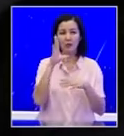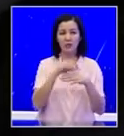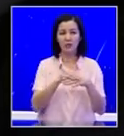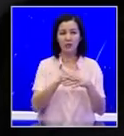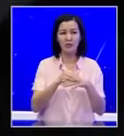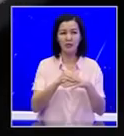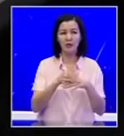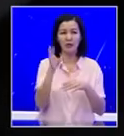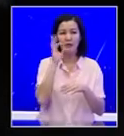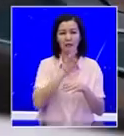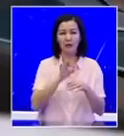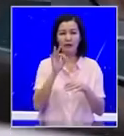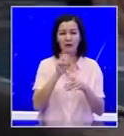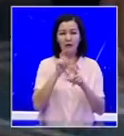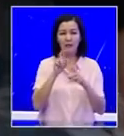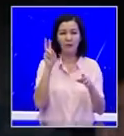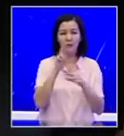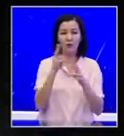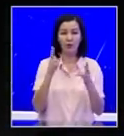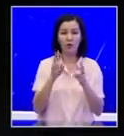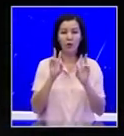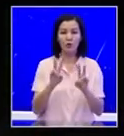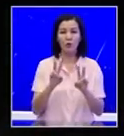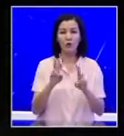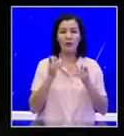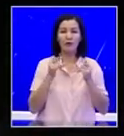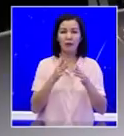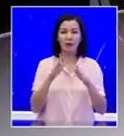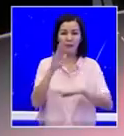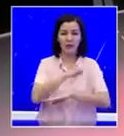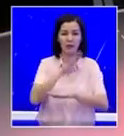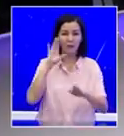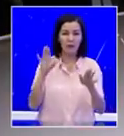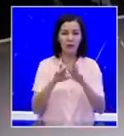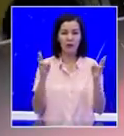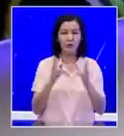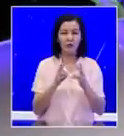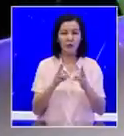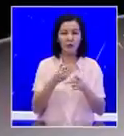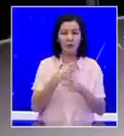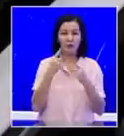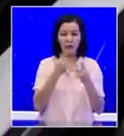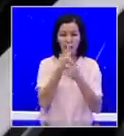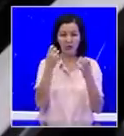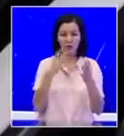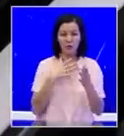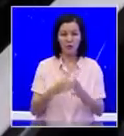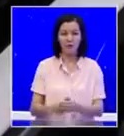шығуларын дәріханаға шықтық деп түсіндірді. Алайда талап ортақ, құзырлы мекеме өкілдері оларға да ескерту берді.